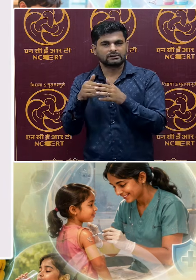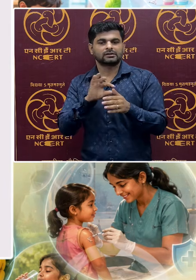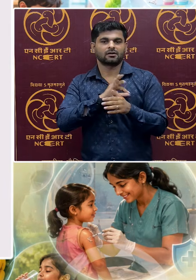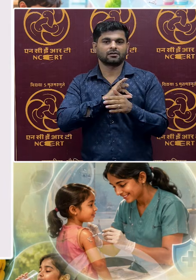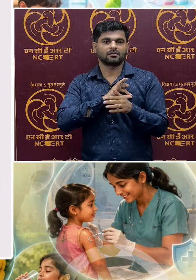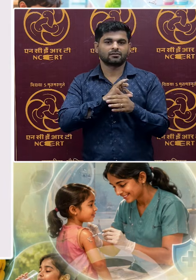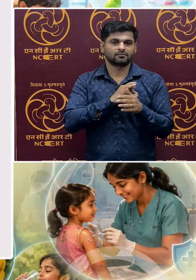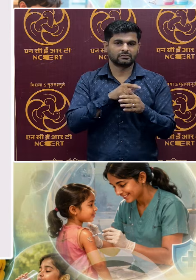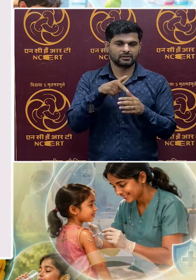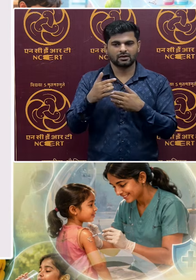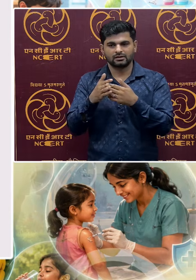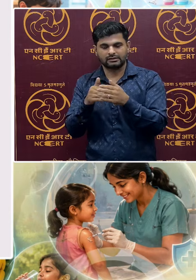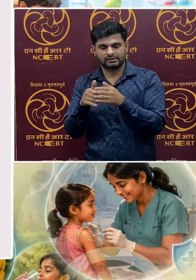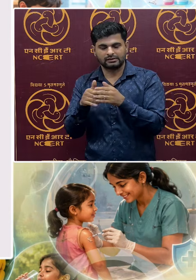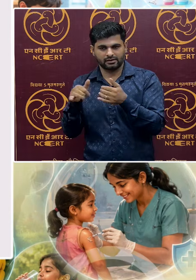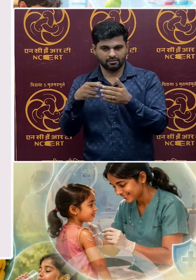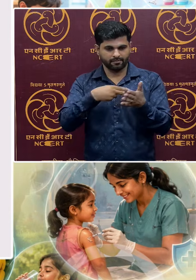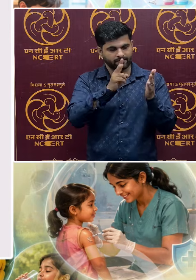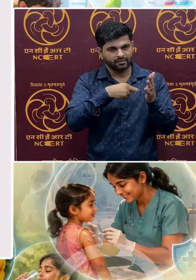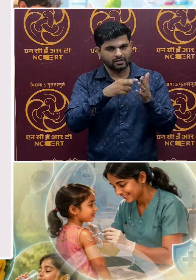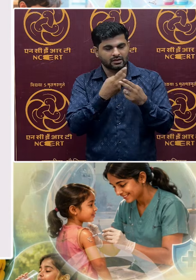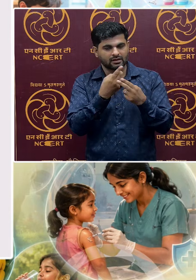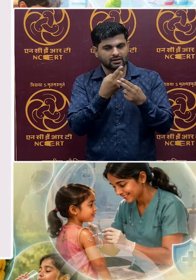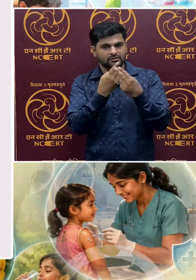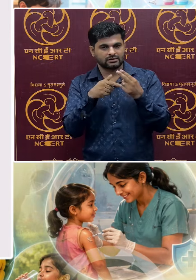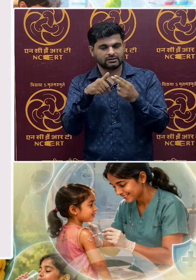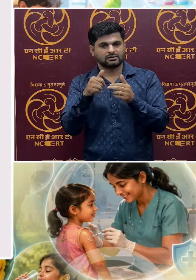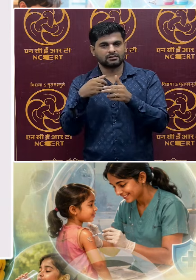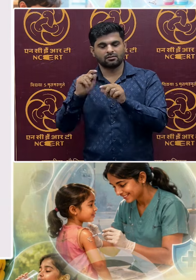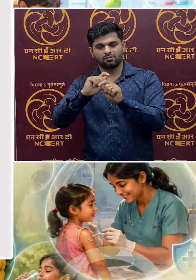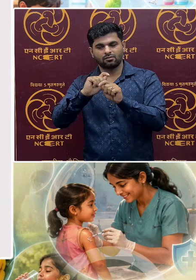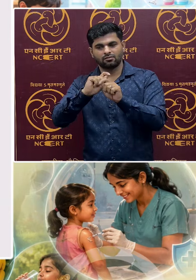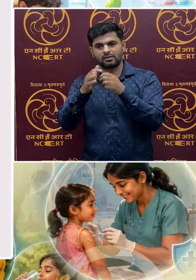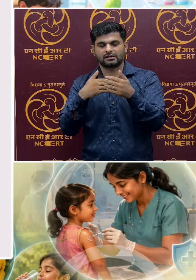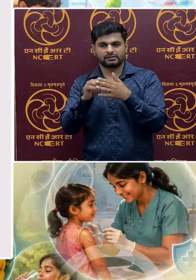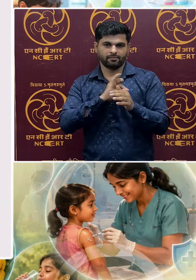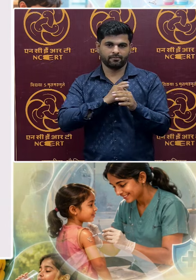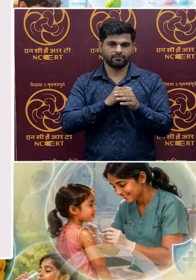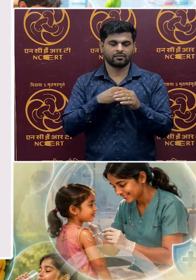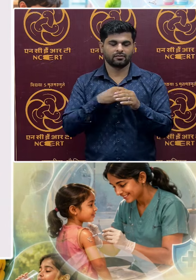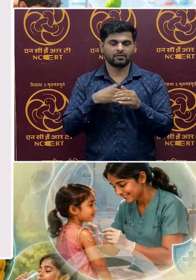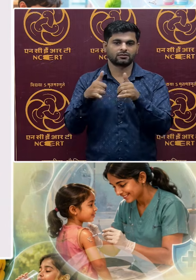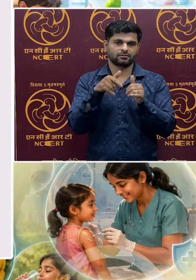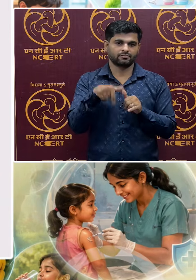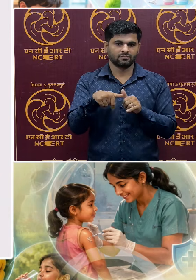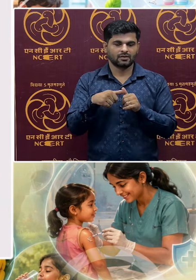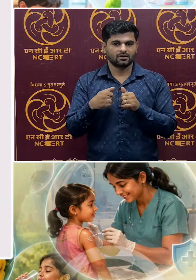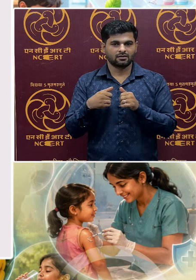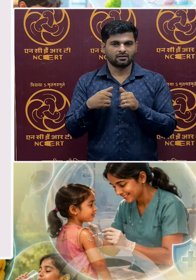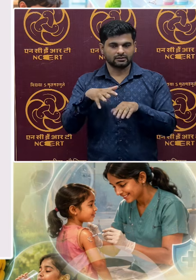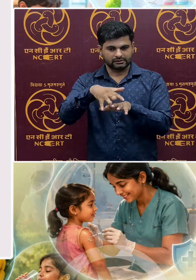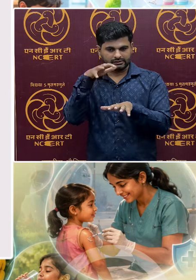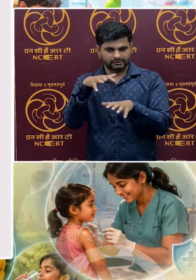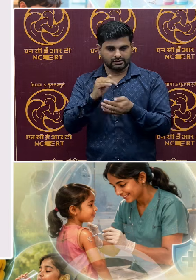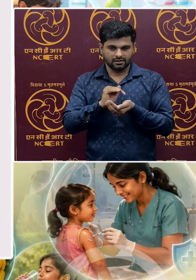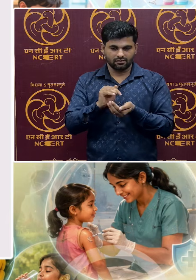है, पेंटिंग पसंद है, ड्राइंग पसंद है, स्विंग पसंद है, स्टिचिंग पसंद है, कुछ भी पसंद है वो कीजिए। कोई पेट्स के साथ खेलने चाहिए, डांस